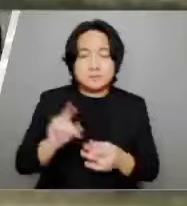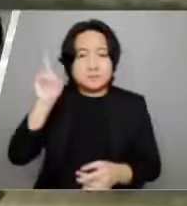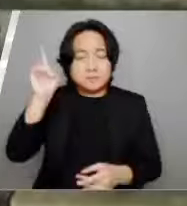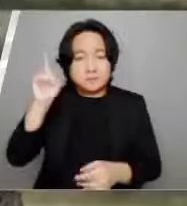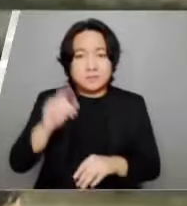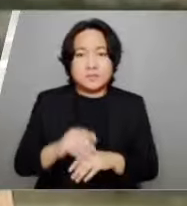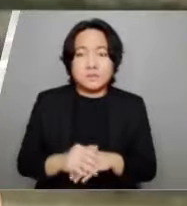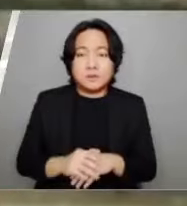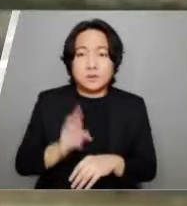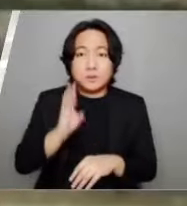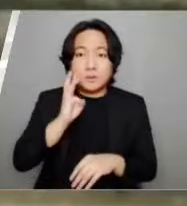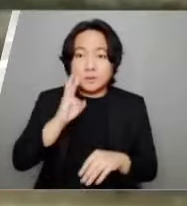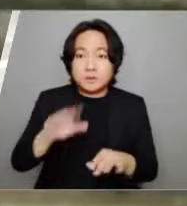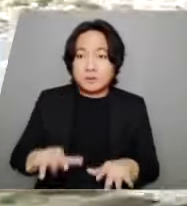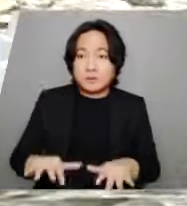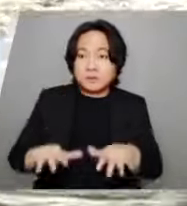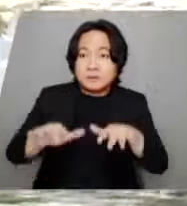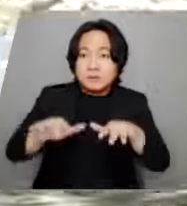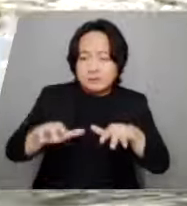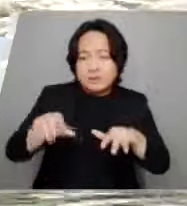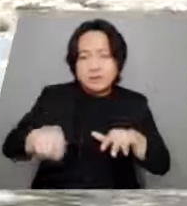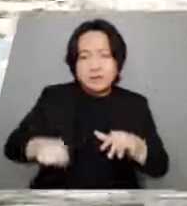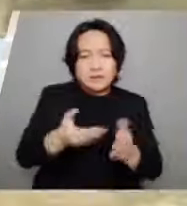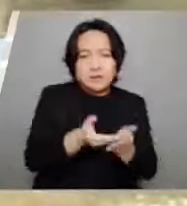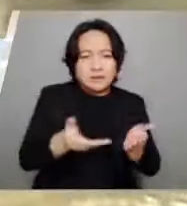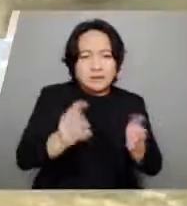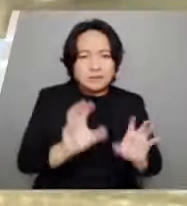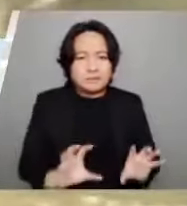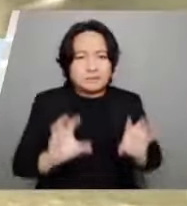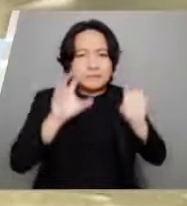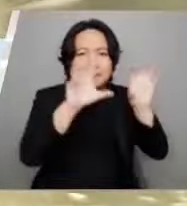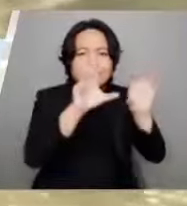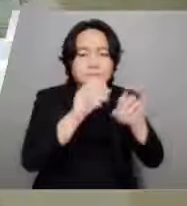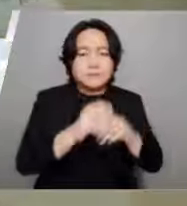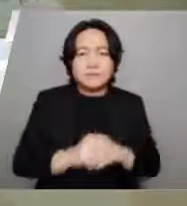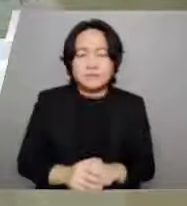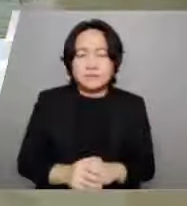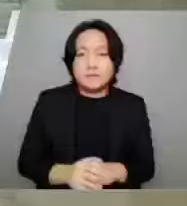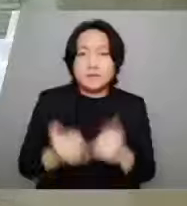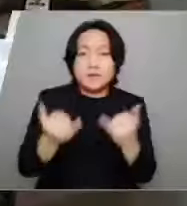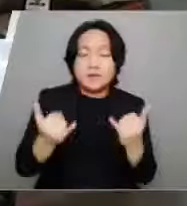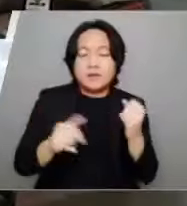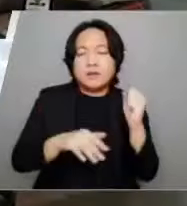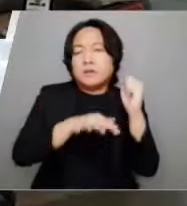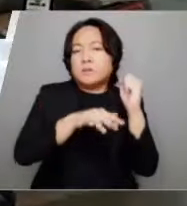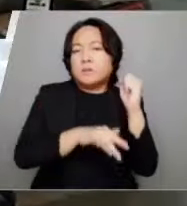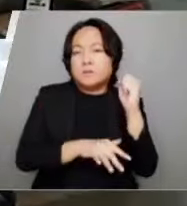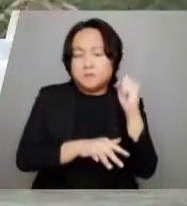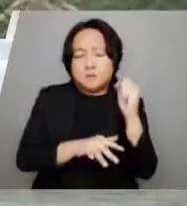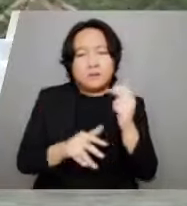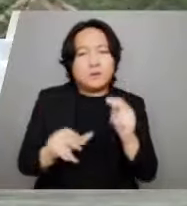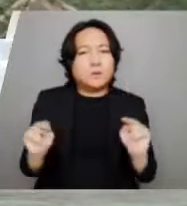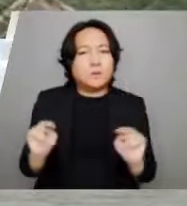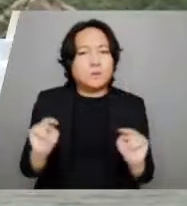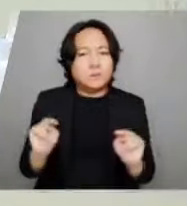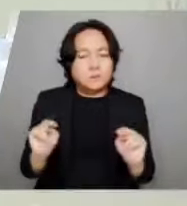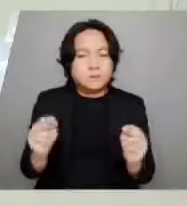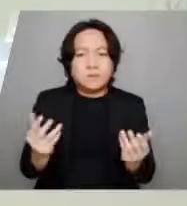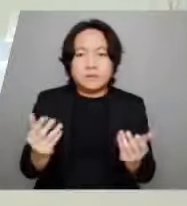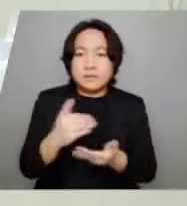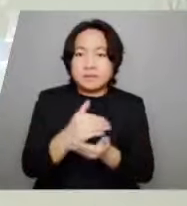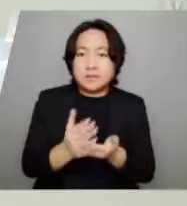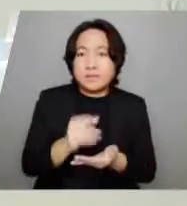po namin iangat yung mga gamit namin. Normal level na ang tubig sa Marikina River kaninang umaga. Ilang residente ang nadata